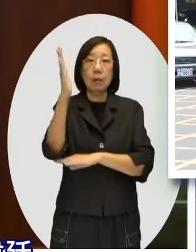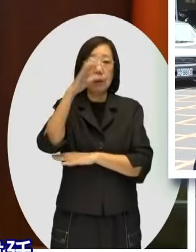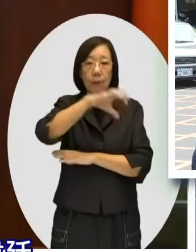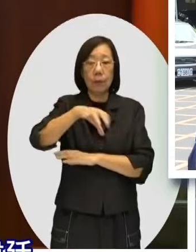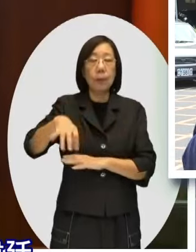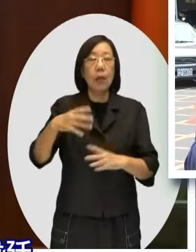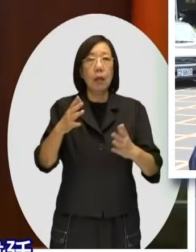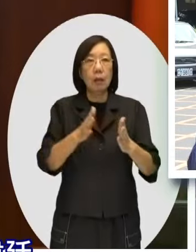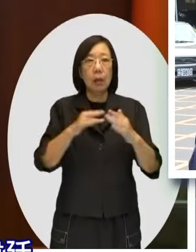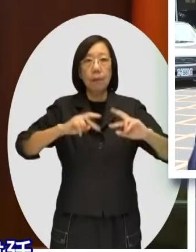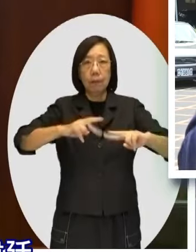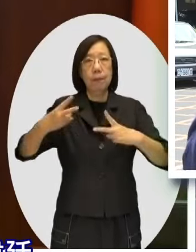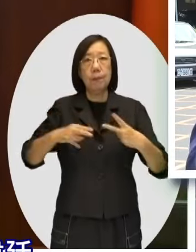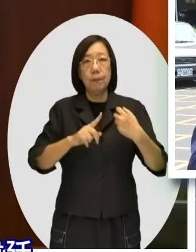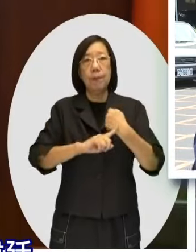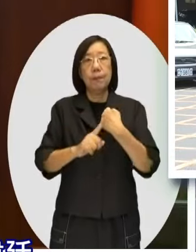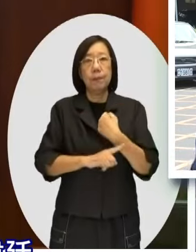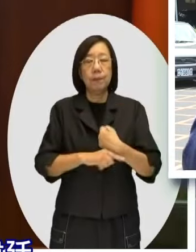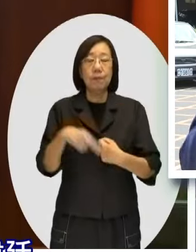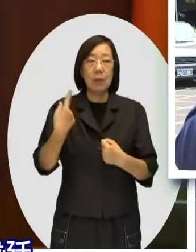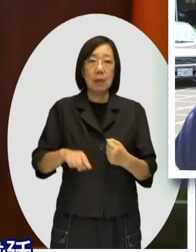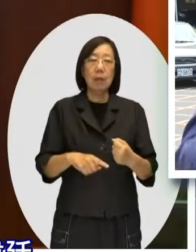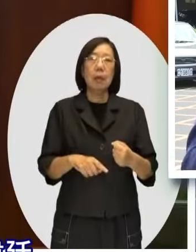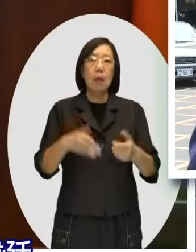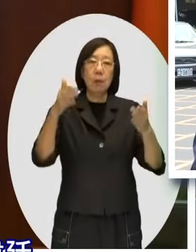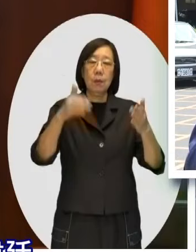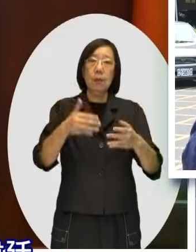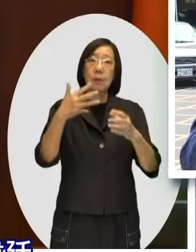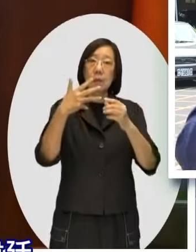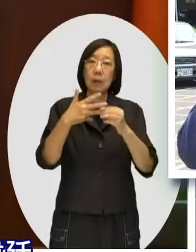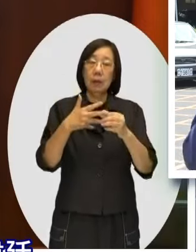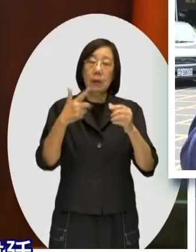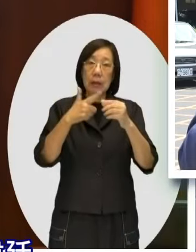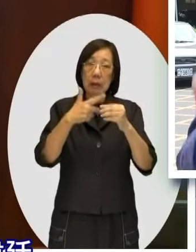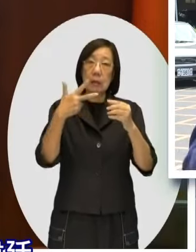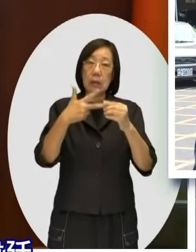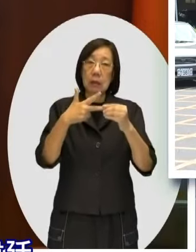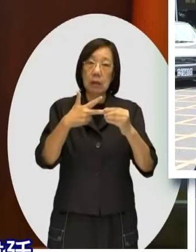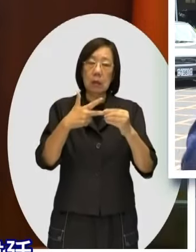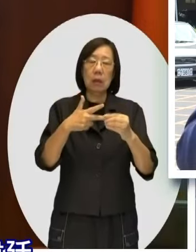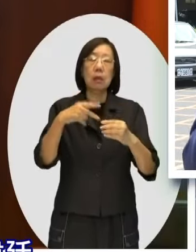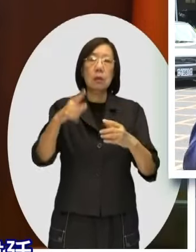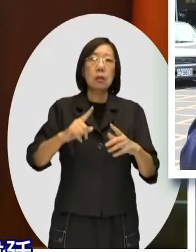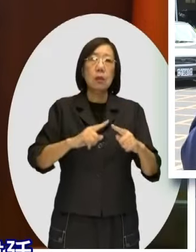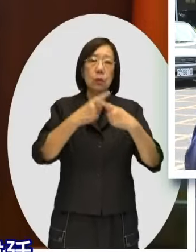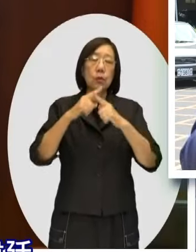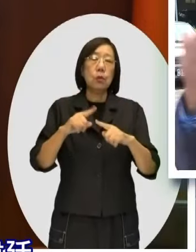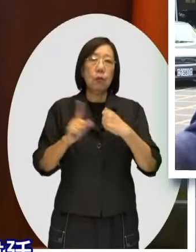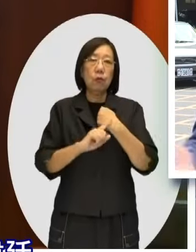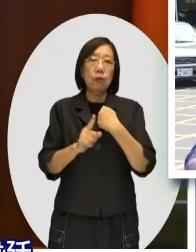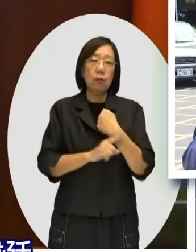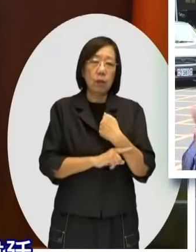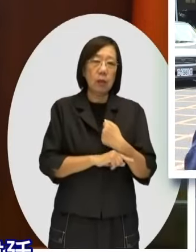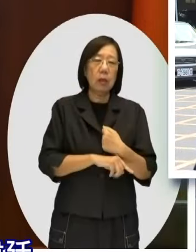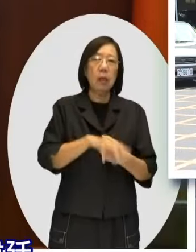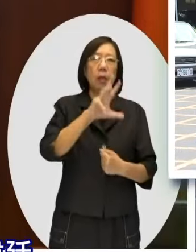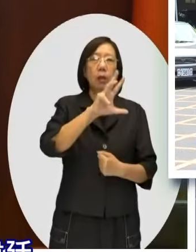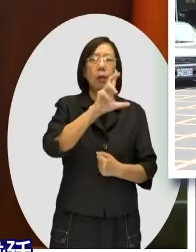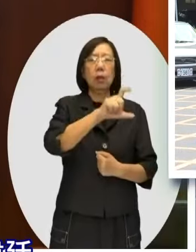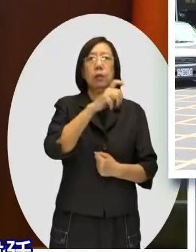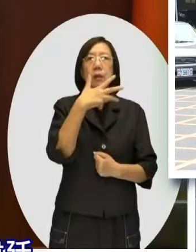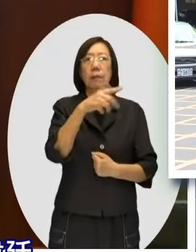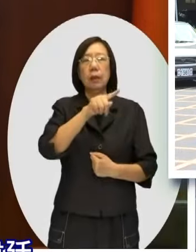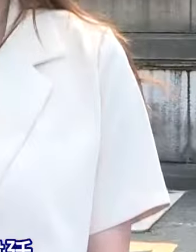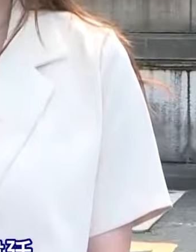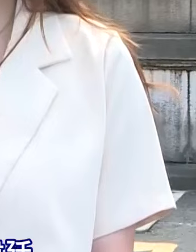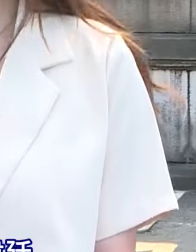精神障碍者他就不用去处以死刑。那如果不用处以死刑，有没有相关的配套措施？这恐怕也是后面法务部要去商讨